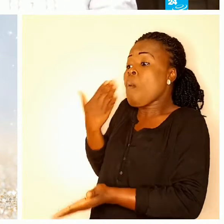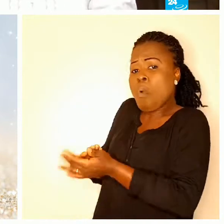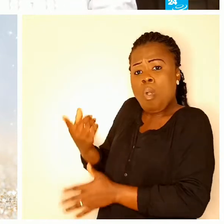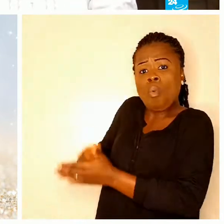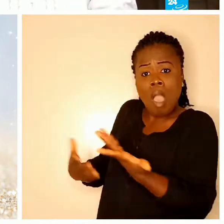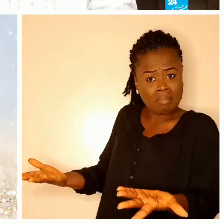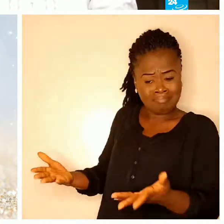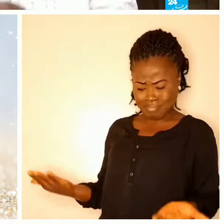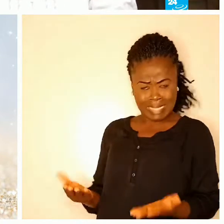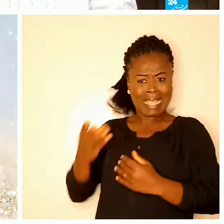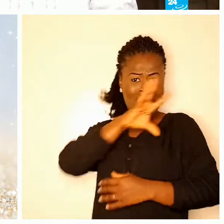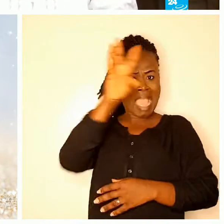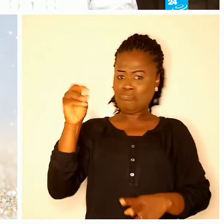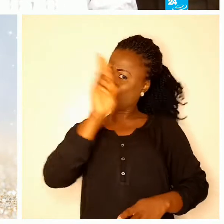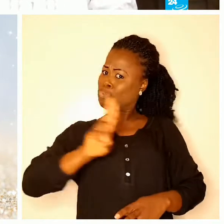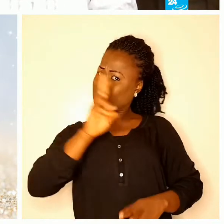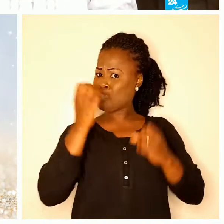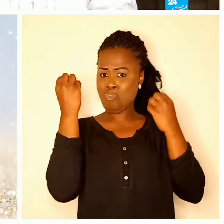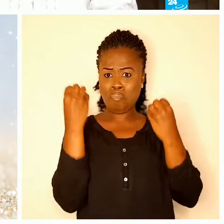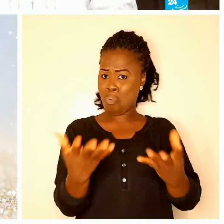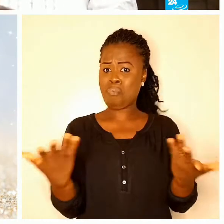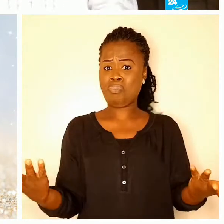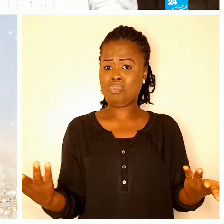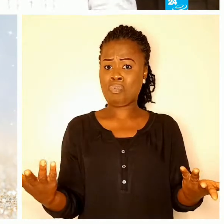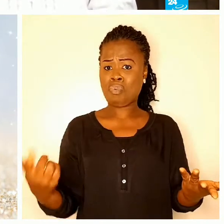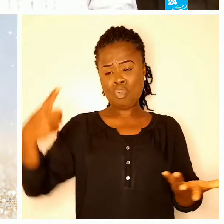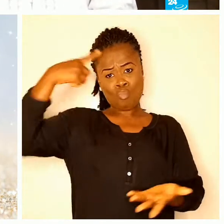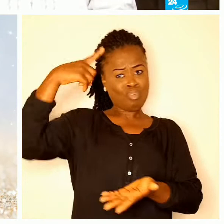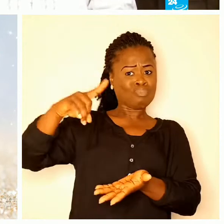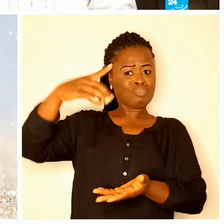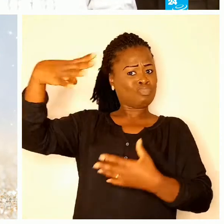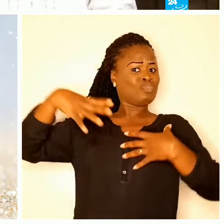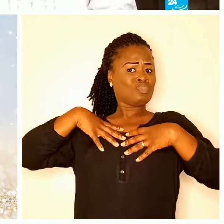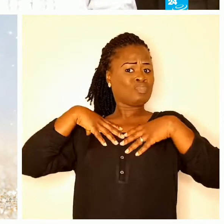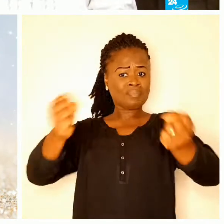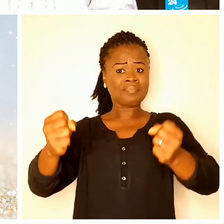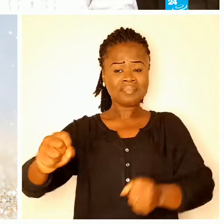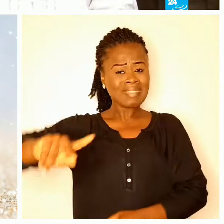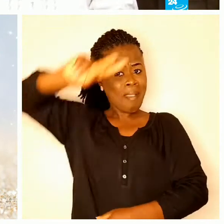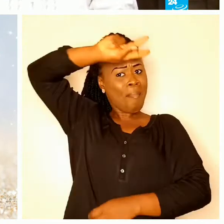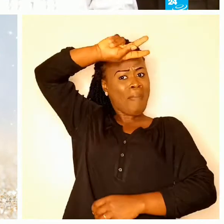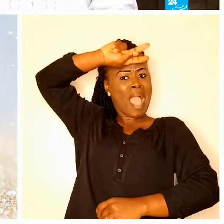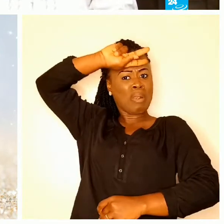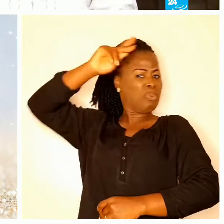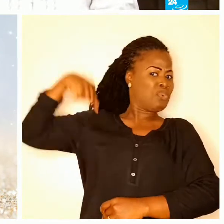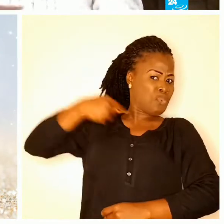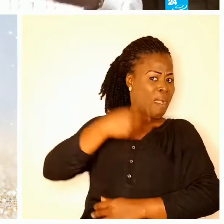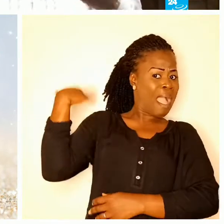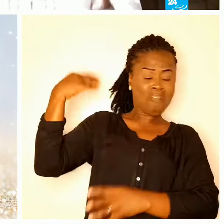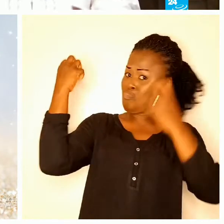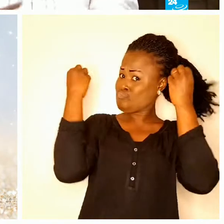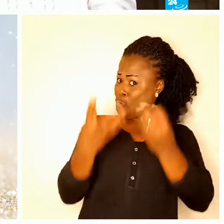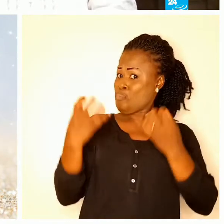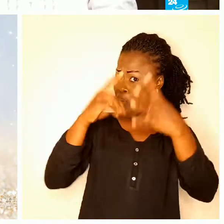connaît bien la chloroquine à travers sa version nivaquine que nous avons tous consommée en quantité pendant notre jeunesse dans